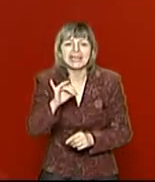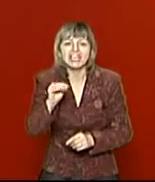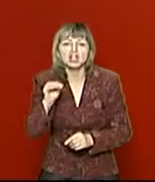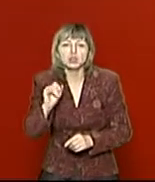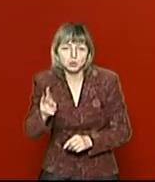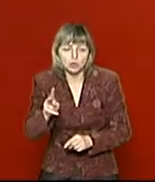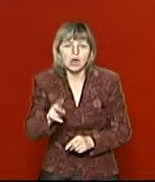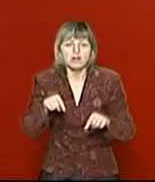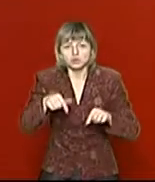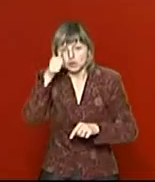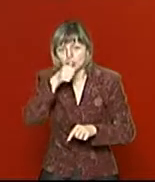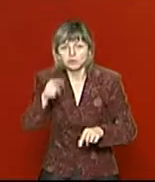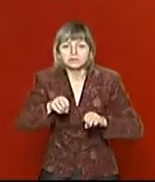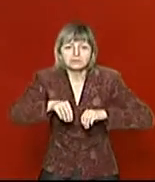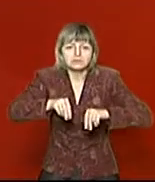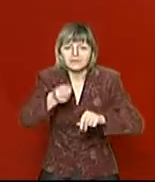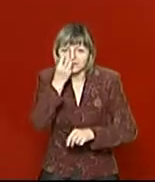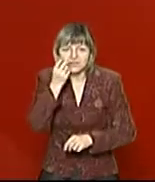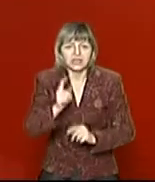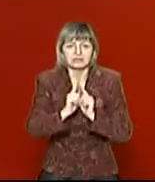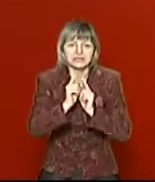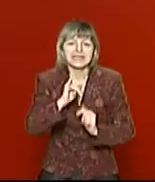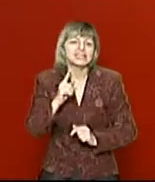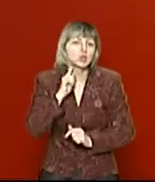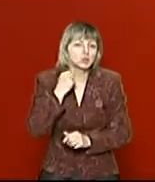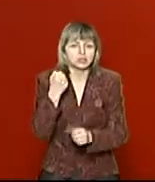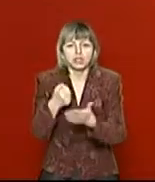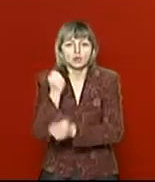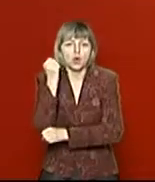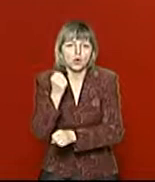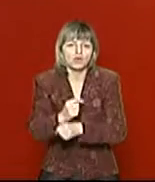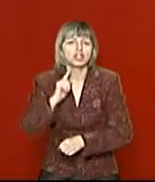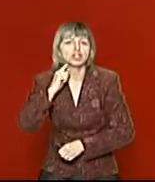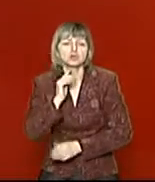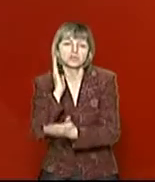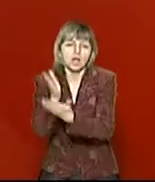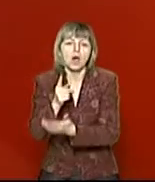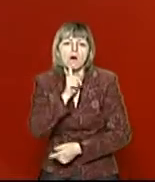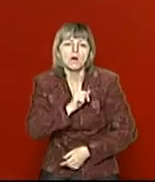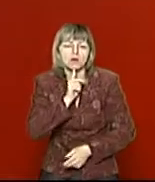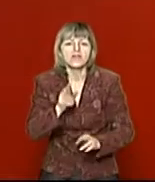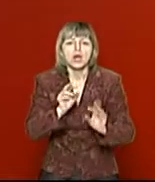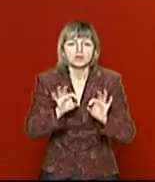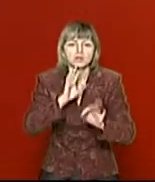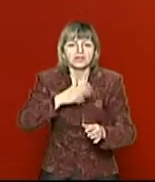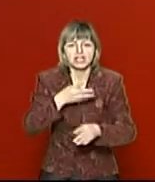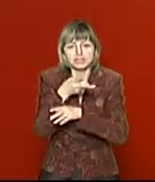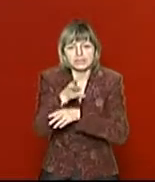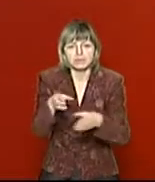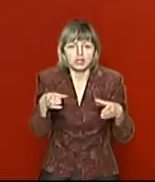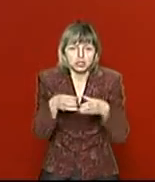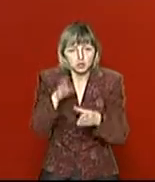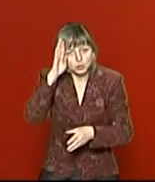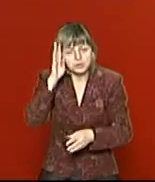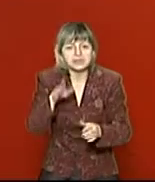року чоловік уквітчав траси, які ведуть із Луцька до Ковеля та із Луцька до Горохова. Як розповів нашій знімальній групі «Квітникар»,